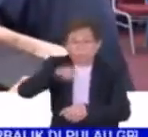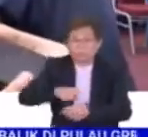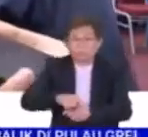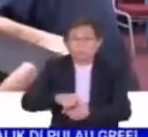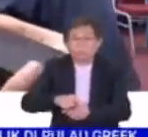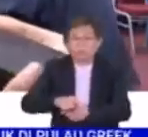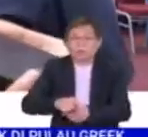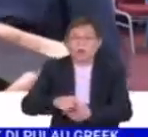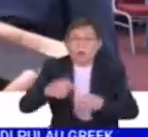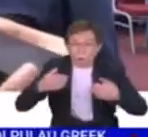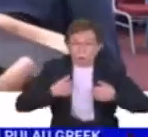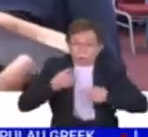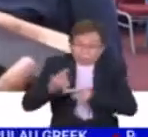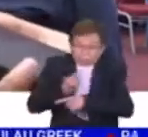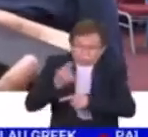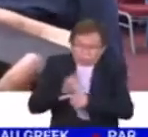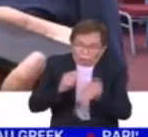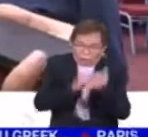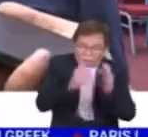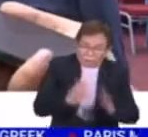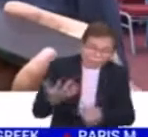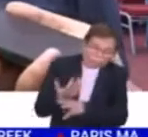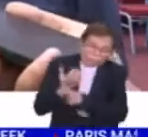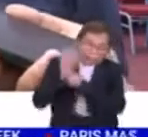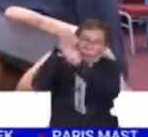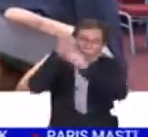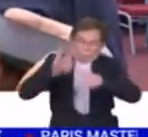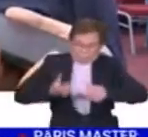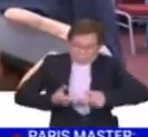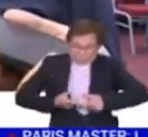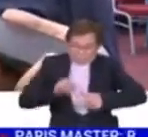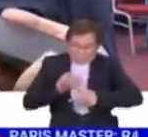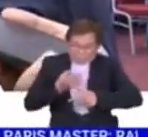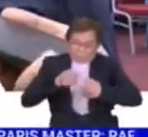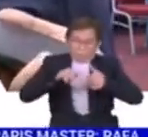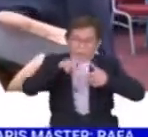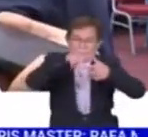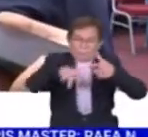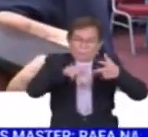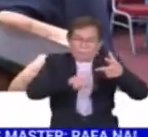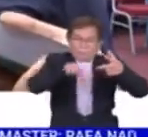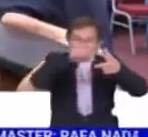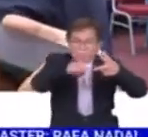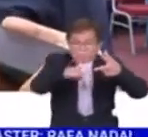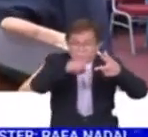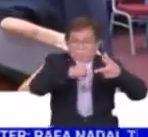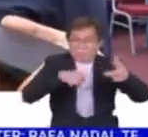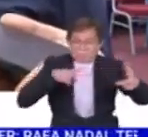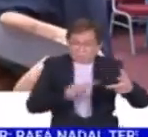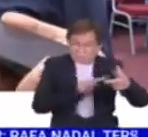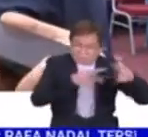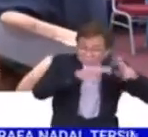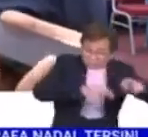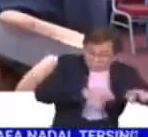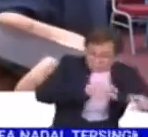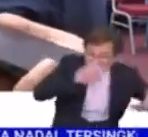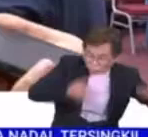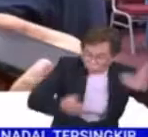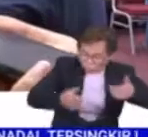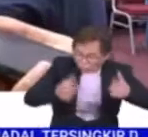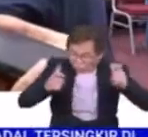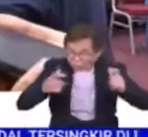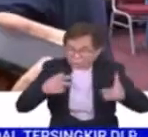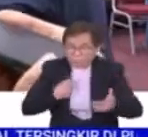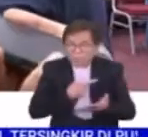melahirkan untuk melahirkan atlet yang memenangi pingat emas perak dan Gangsa so kita dalam kajian mungkin secepat